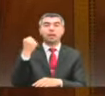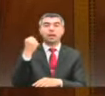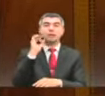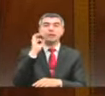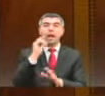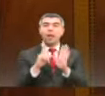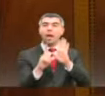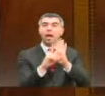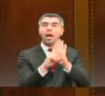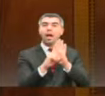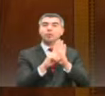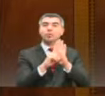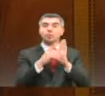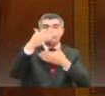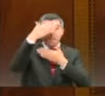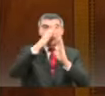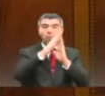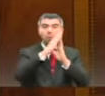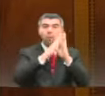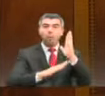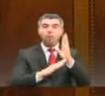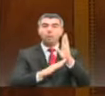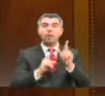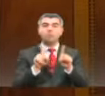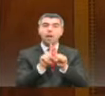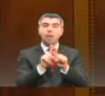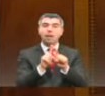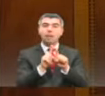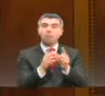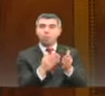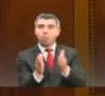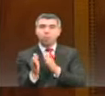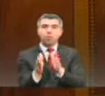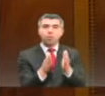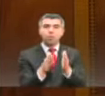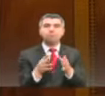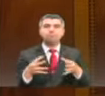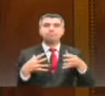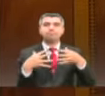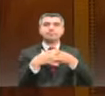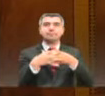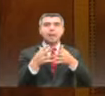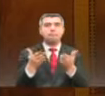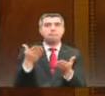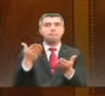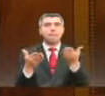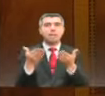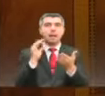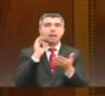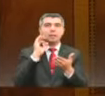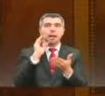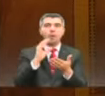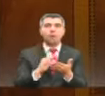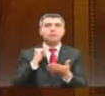للمملكة والمبنية على قاعدة فصل السلط وتوازنها وتعاونها،